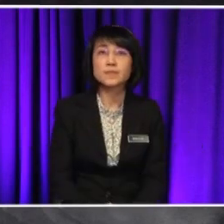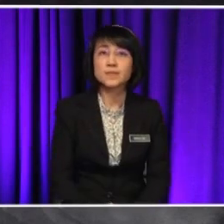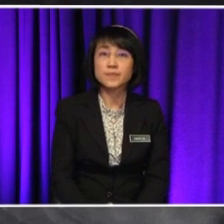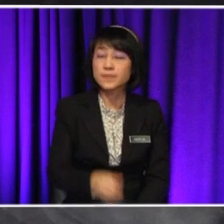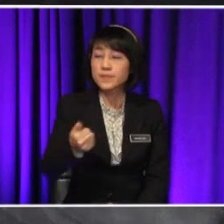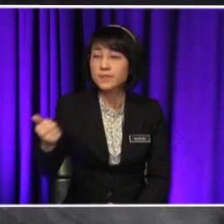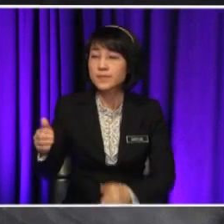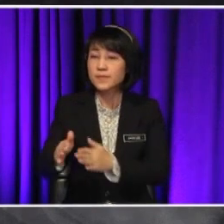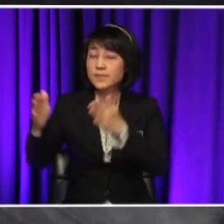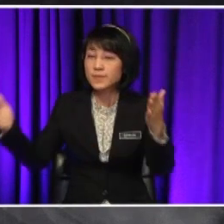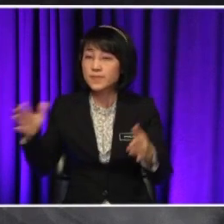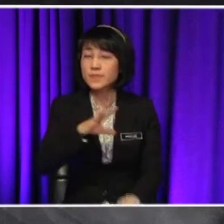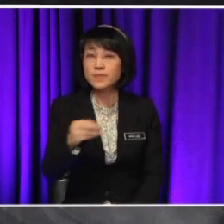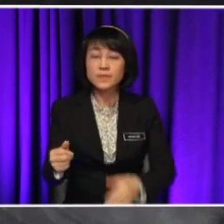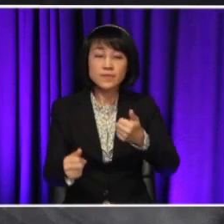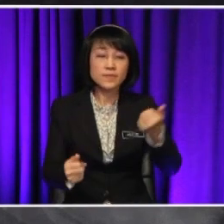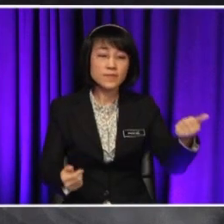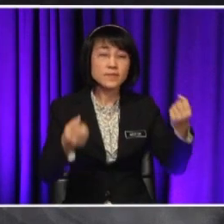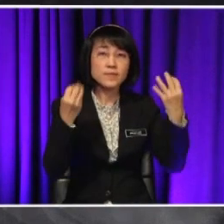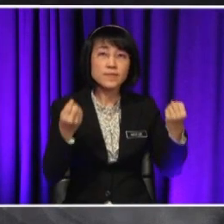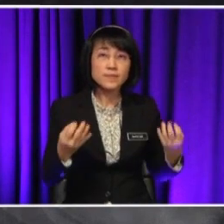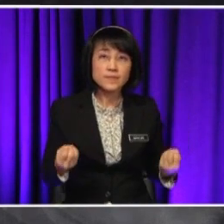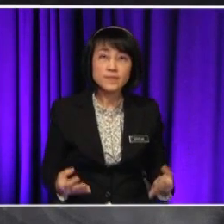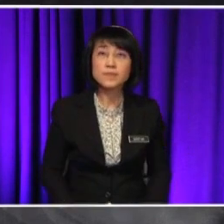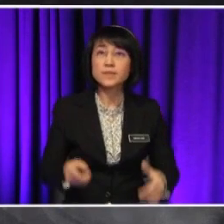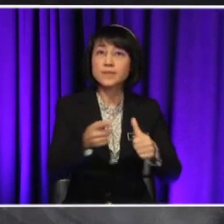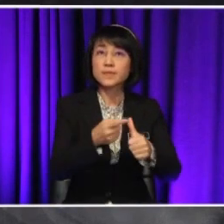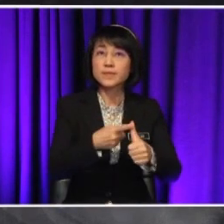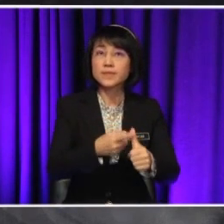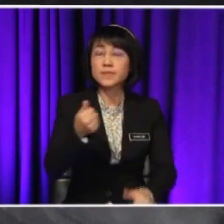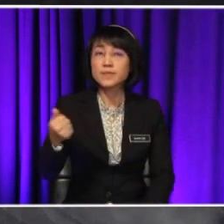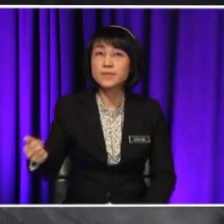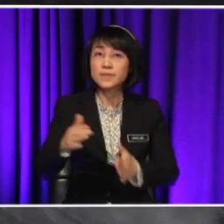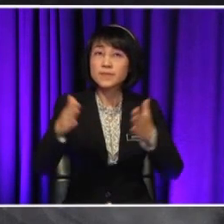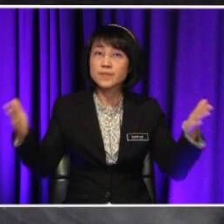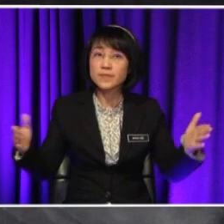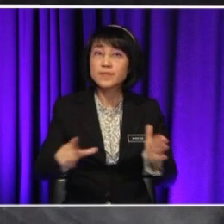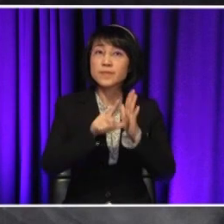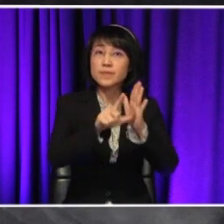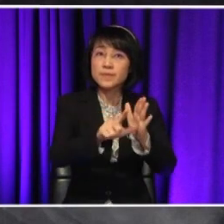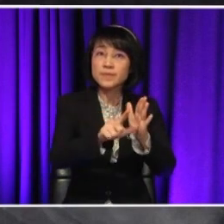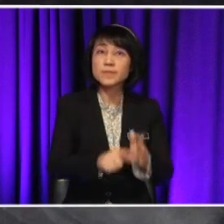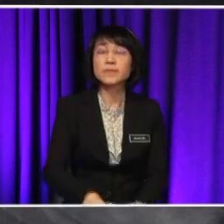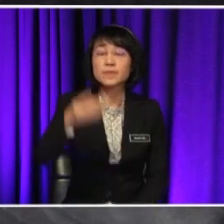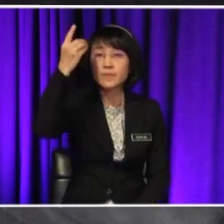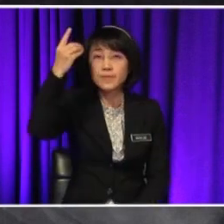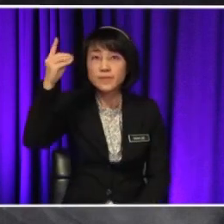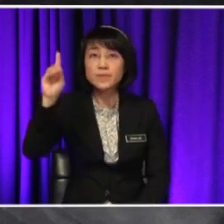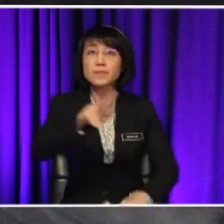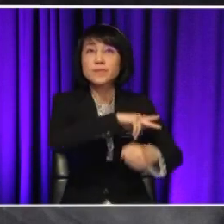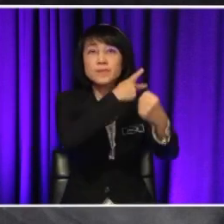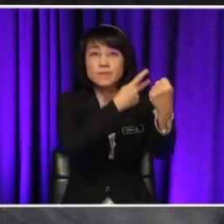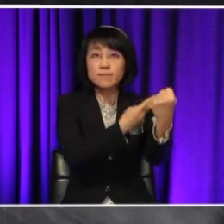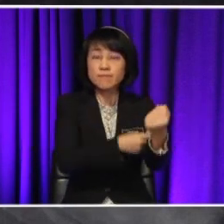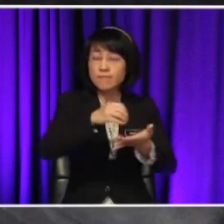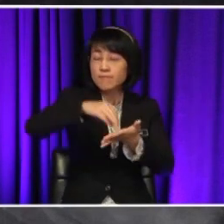tapi lain. Okey. Yang pertama, alat kebesaran ialah lambang kedaulatan, keagungan, kekuasaan dan kemegahan